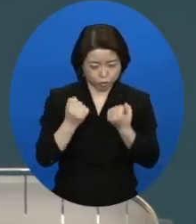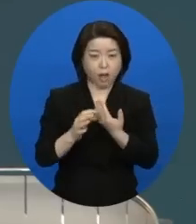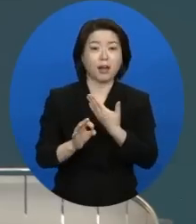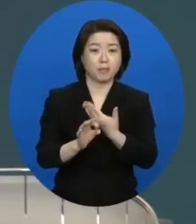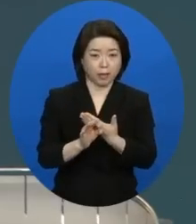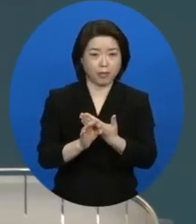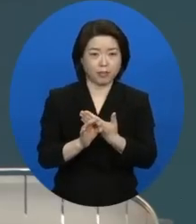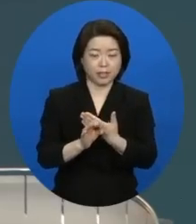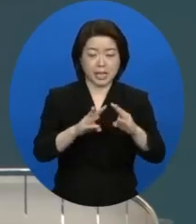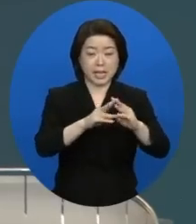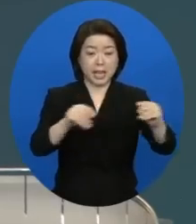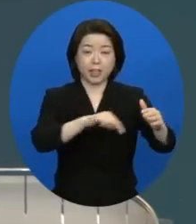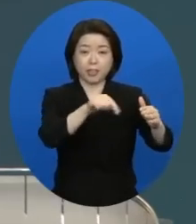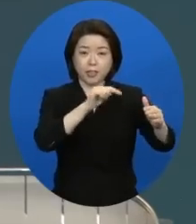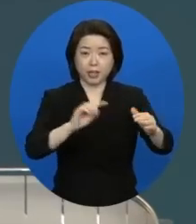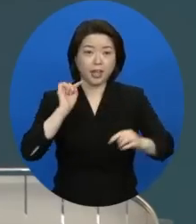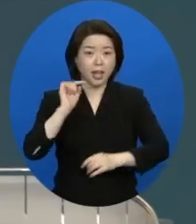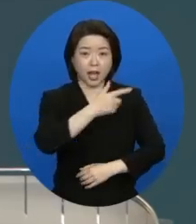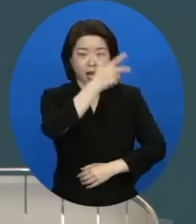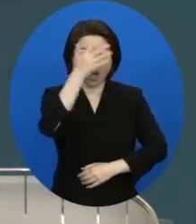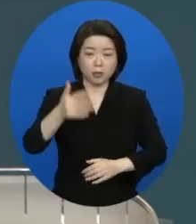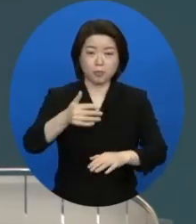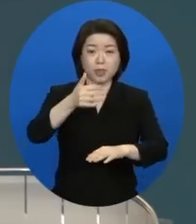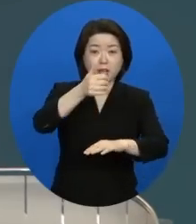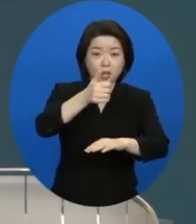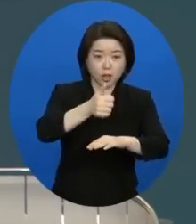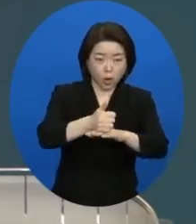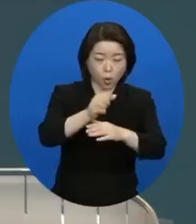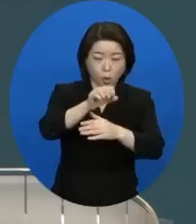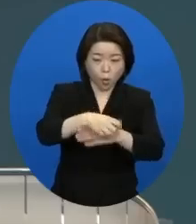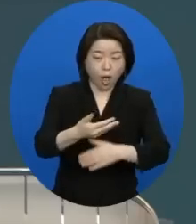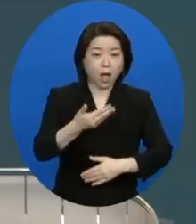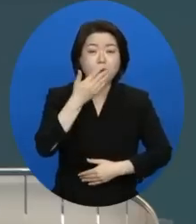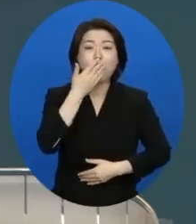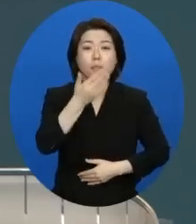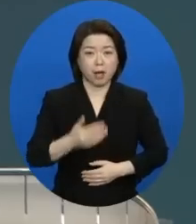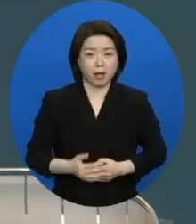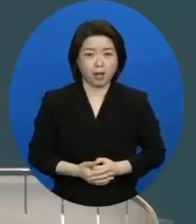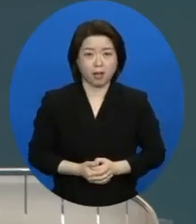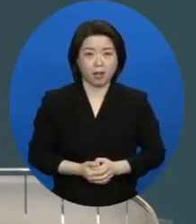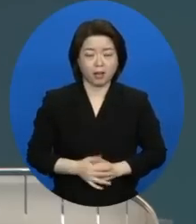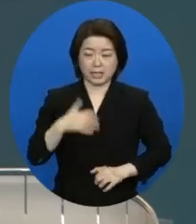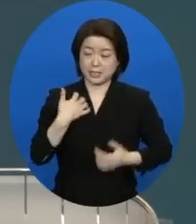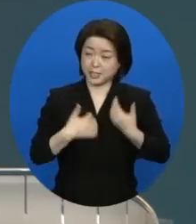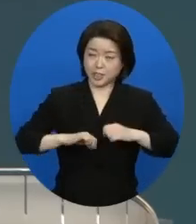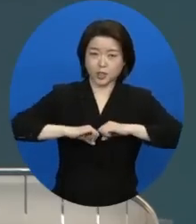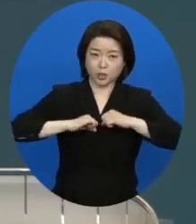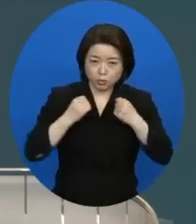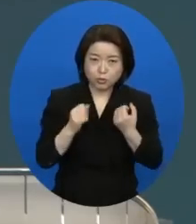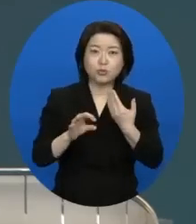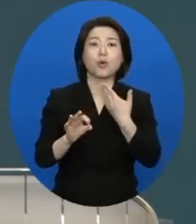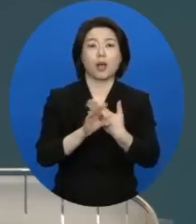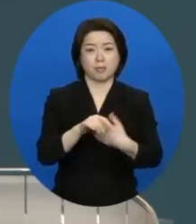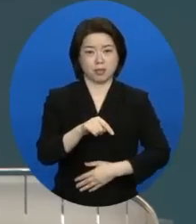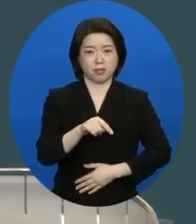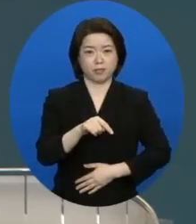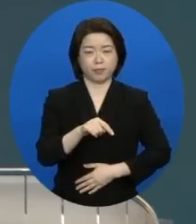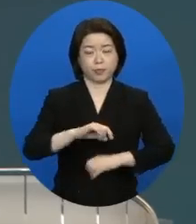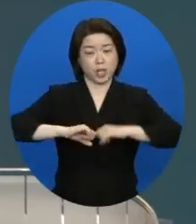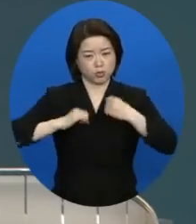순종하면 땅의 아름다운 소산을 먹을 것이요. 즐겨 순종하면이라고